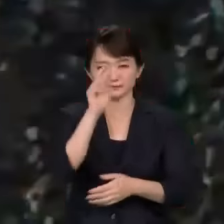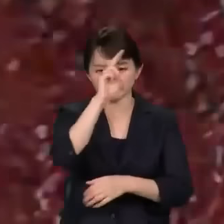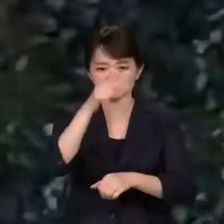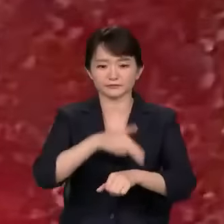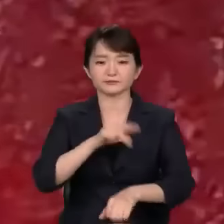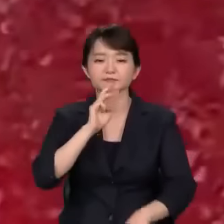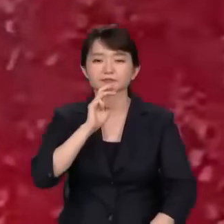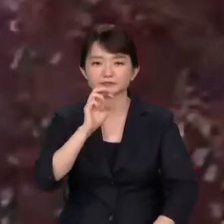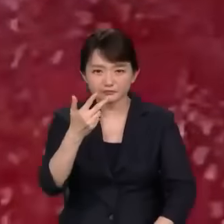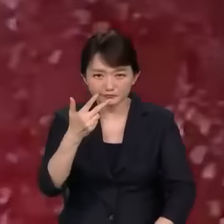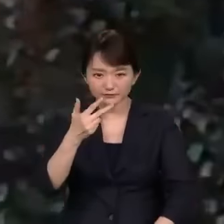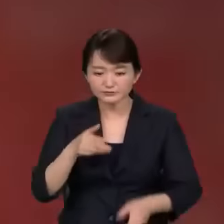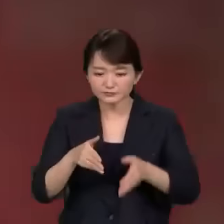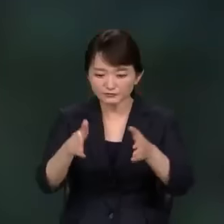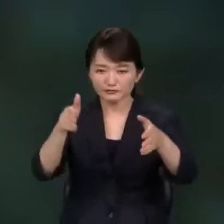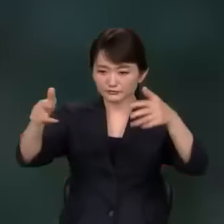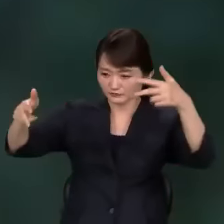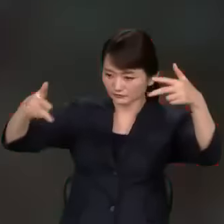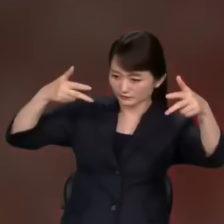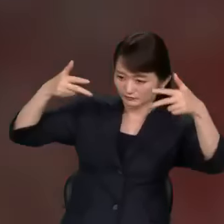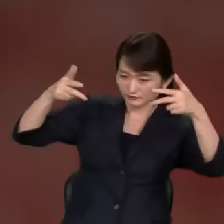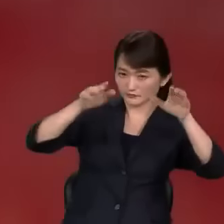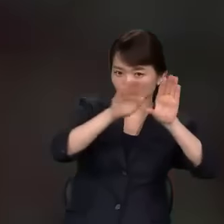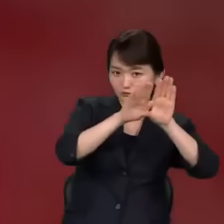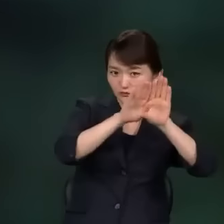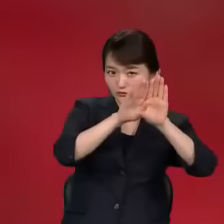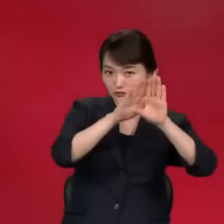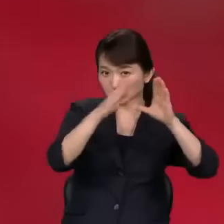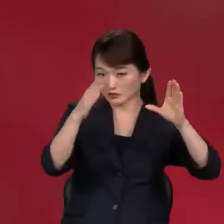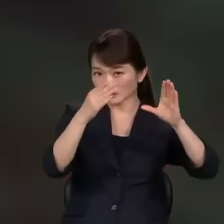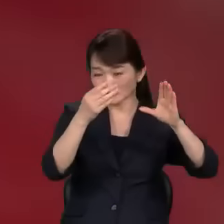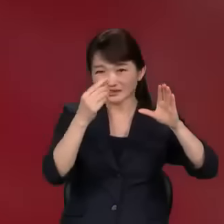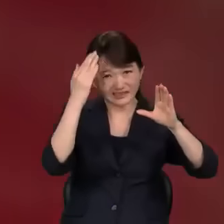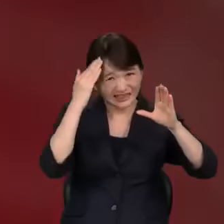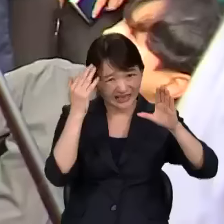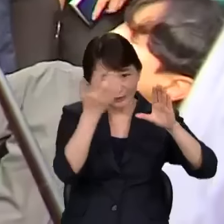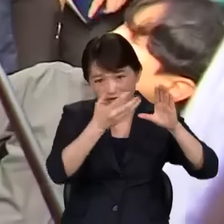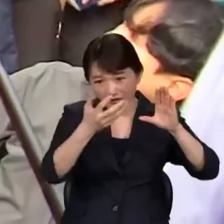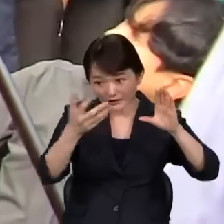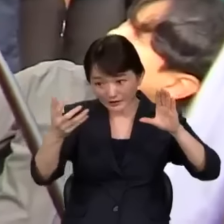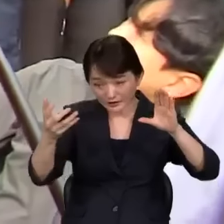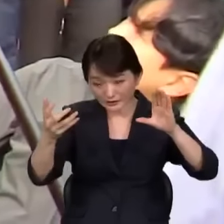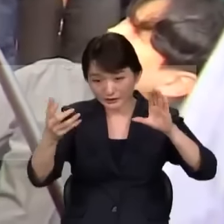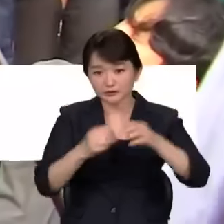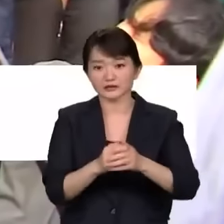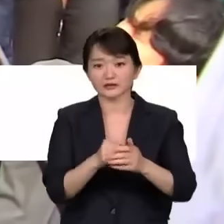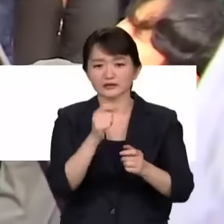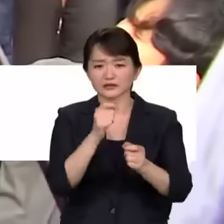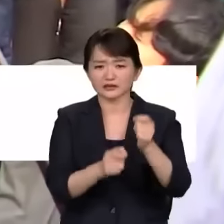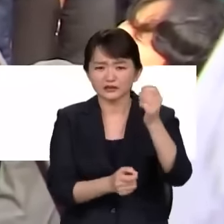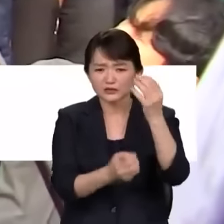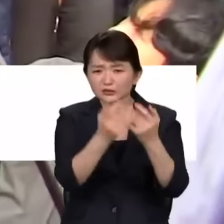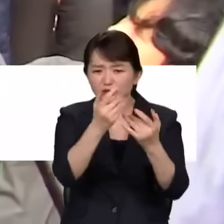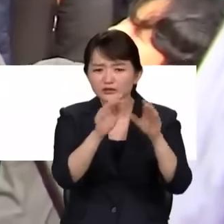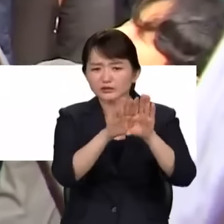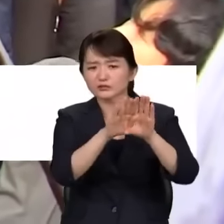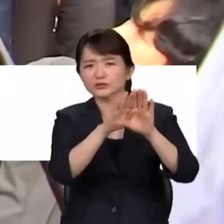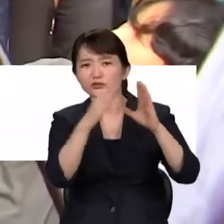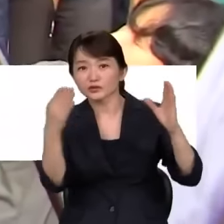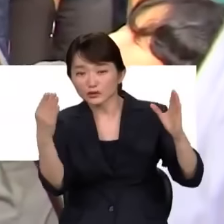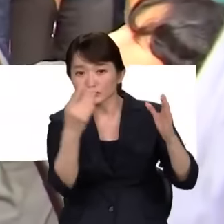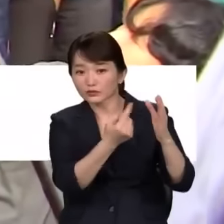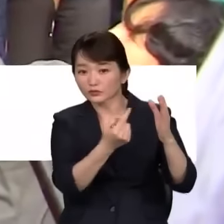37분 복도 CCTV에 열린 문 사이로 나오는 검은 연기가 포착됩니다. 반하실에 문을 열고 나왔고